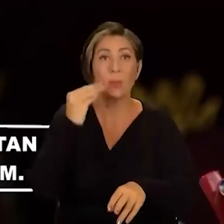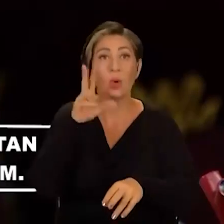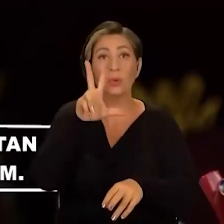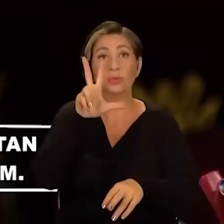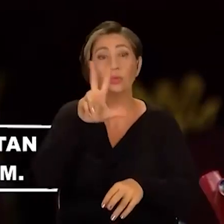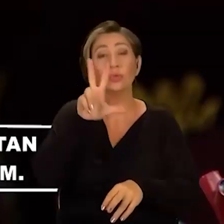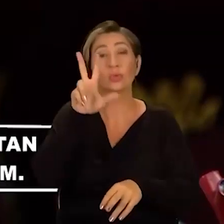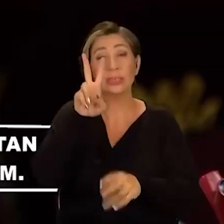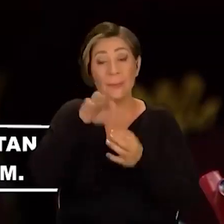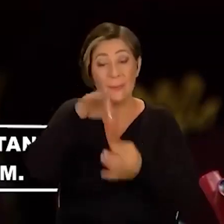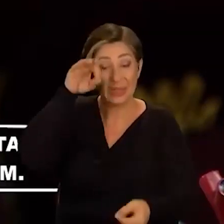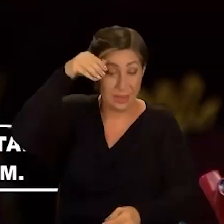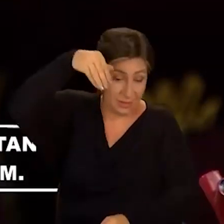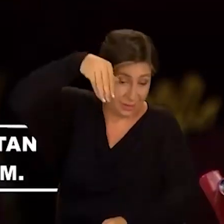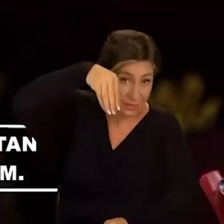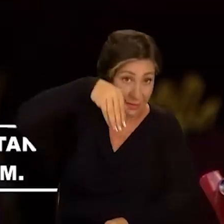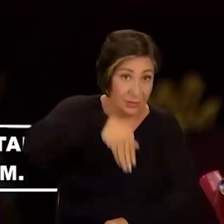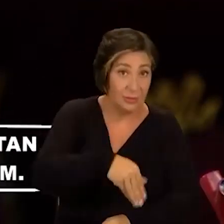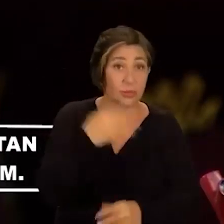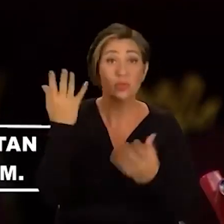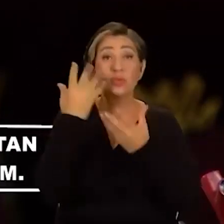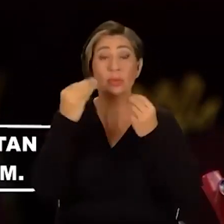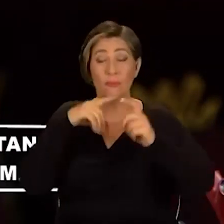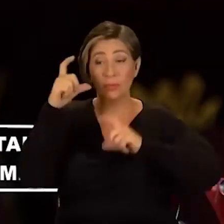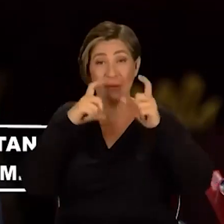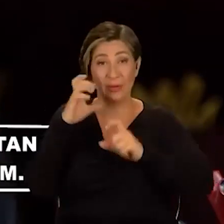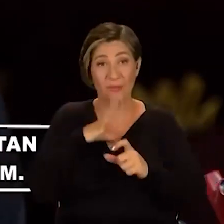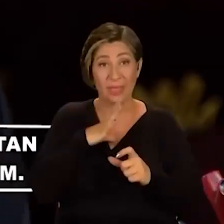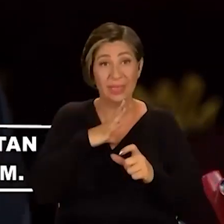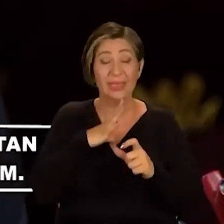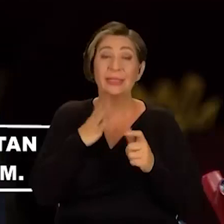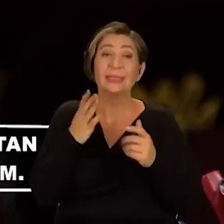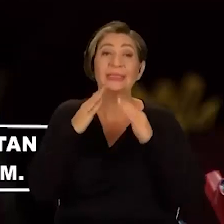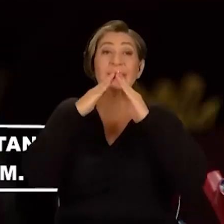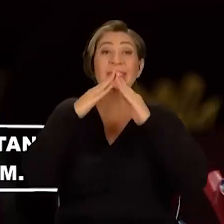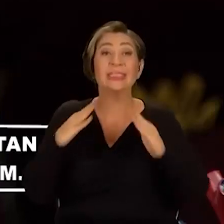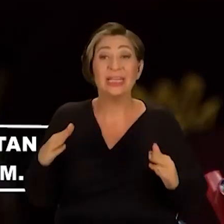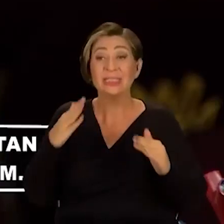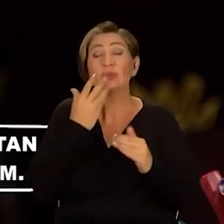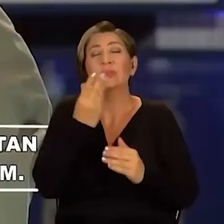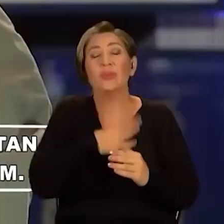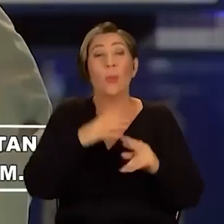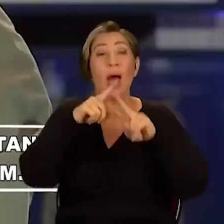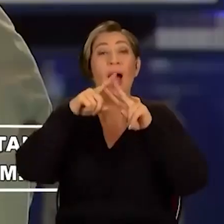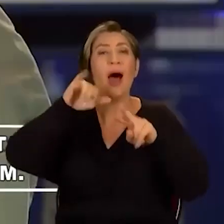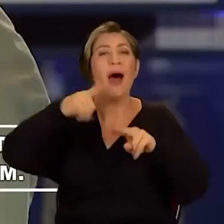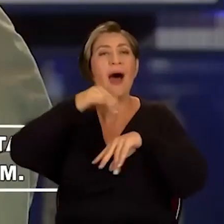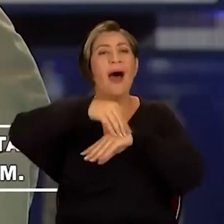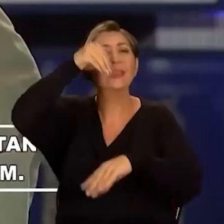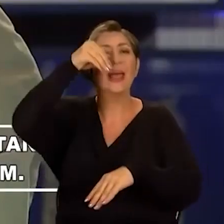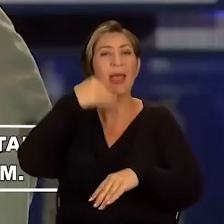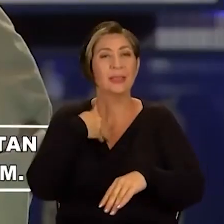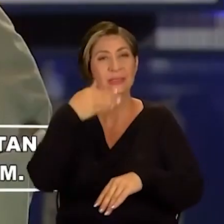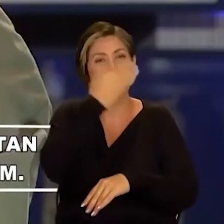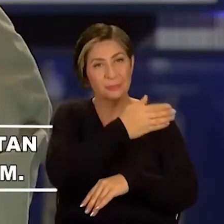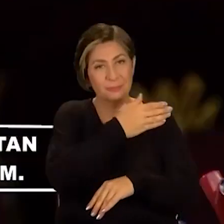metreye daldım. Batıklara daldım. Çok güzel fotoğraflarım var. Dağcılığı çok seviyordum. Ağrı Dağı'na çıktım. 3 tane bypass